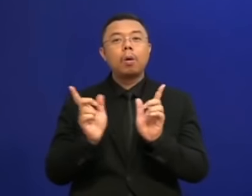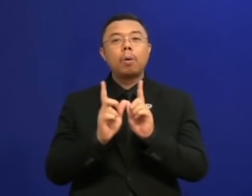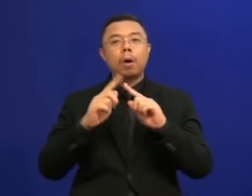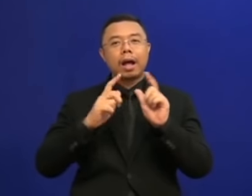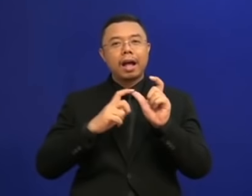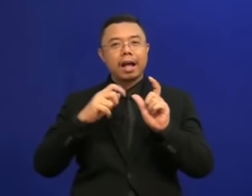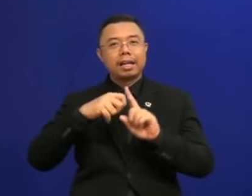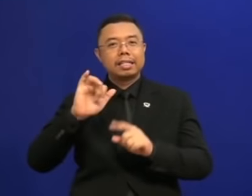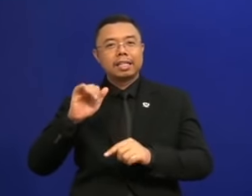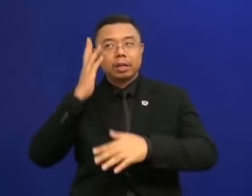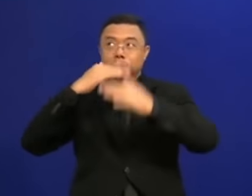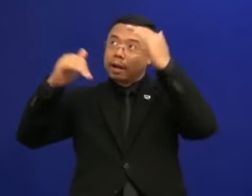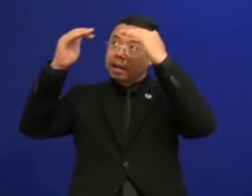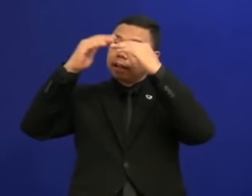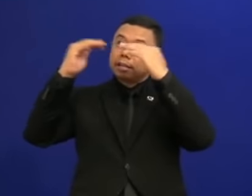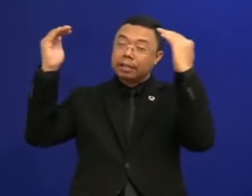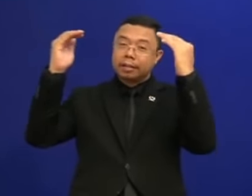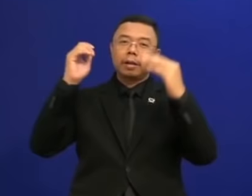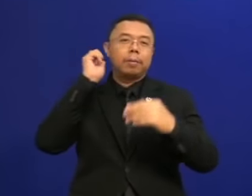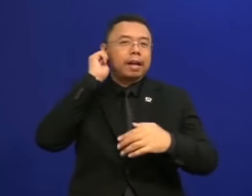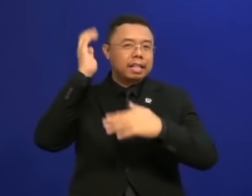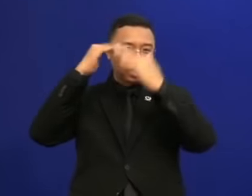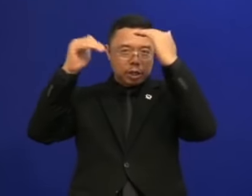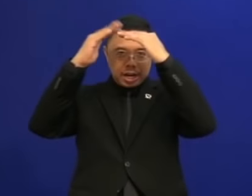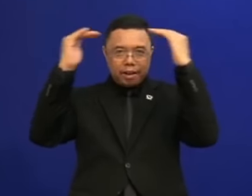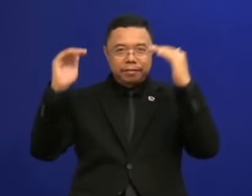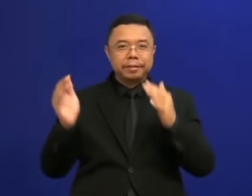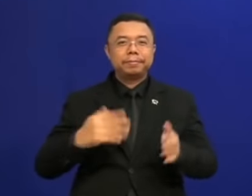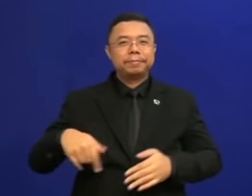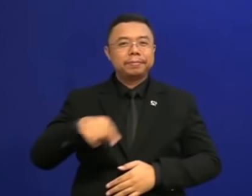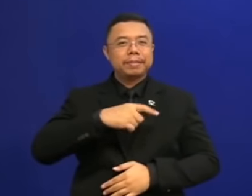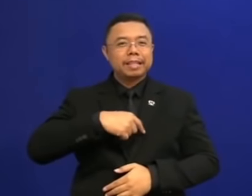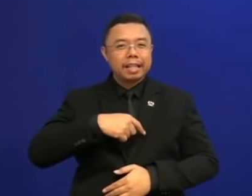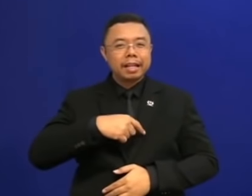Wanita Surgawi. Mari kita